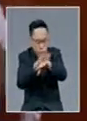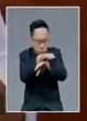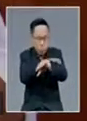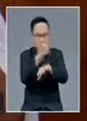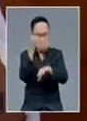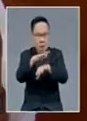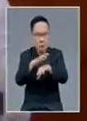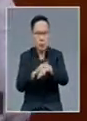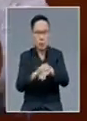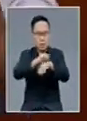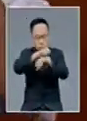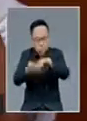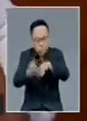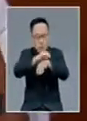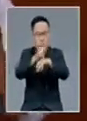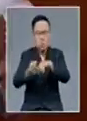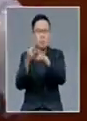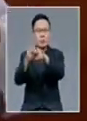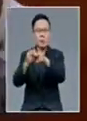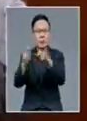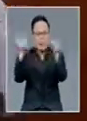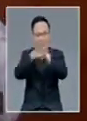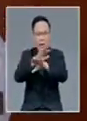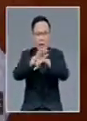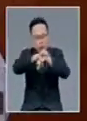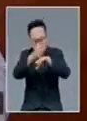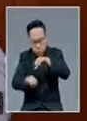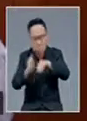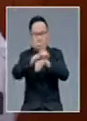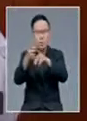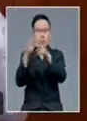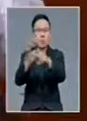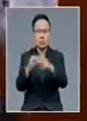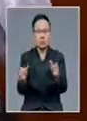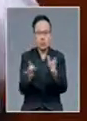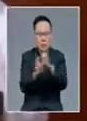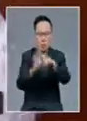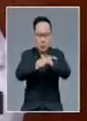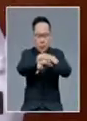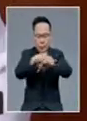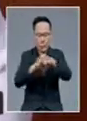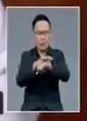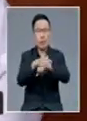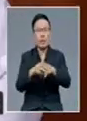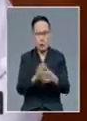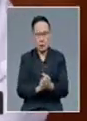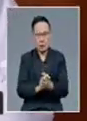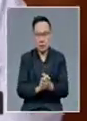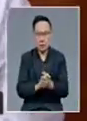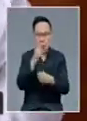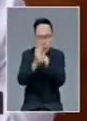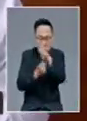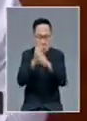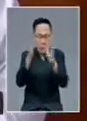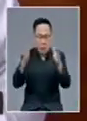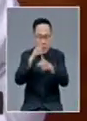น่ะขนมันก็หายไปอย่างที่เห็นในภาพนะคะบางส่วนเนี่ยจะแบบไม่มีขนอยู่เลยนะ แบบนี้ไม่แน่ใจเหมือนกันว่าถ้ายิ่งอายุเยอะขึ้น